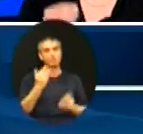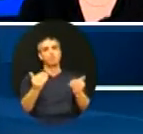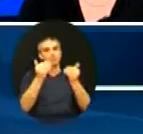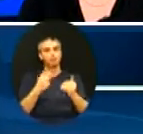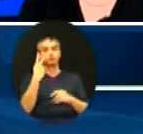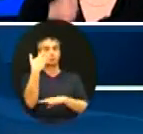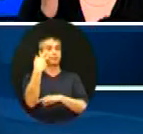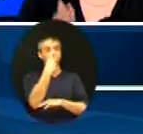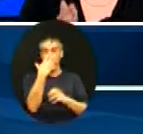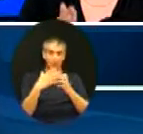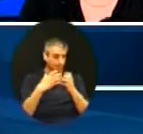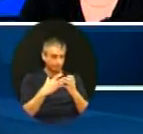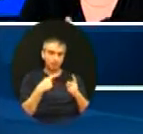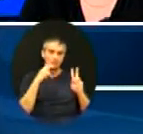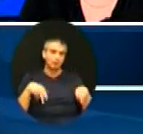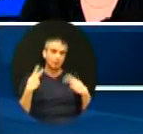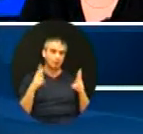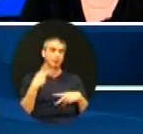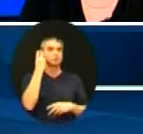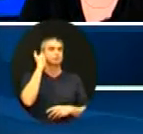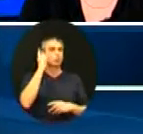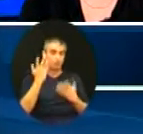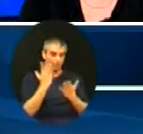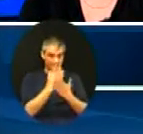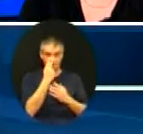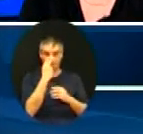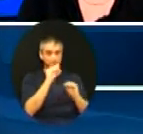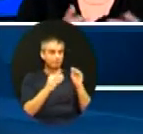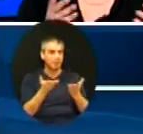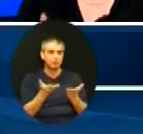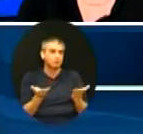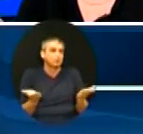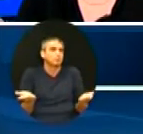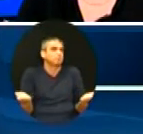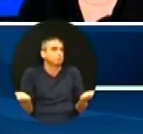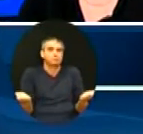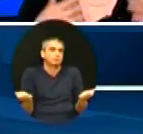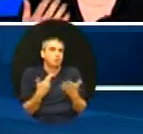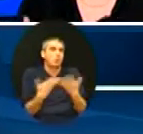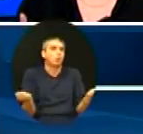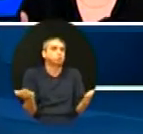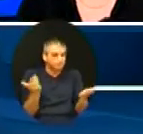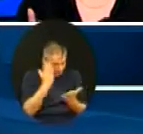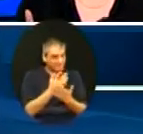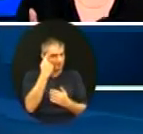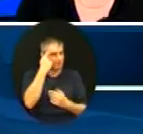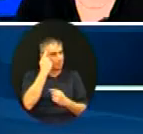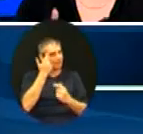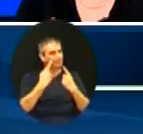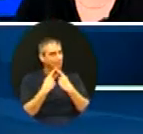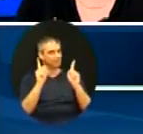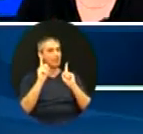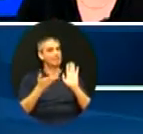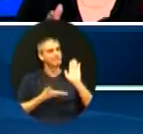נסיגות שתי מדינות לשני עמים, המנטרה הקבועה, 20 שנה בפועל מנסים ליישם את זה, וגורנישט, אולי הגיע הזמן לחשוב קצת